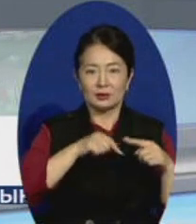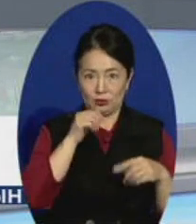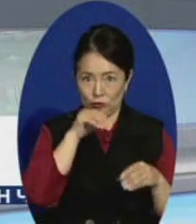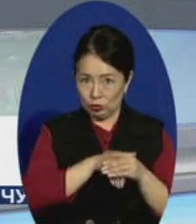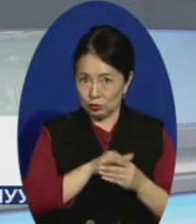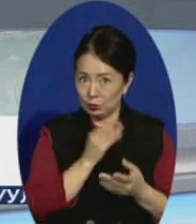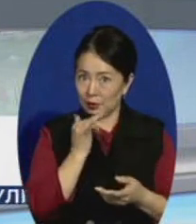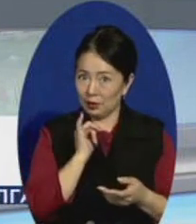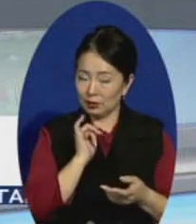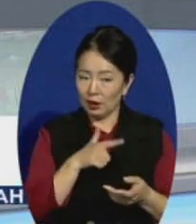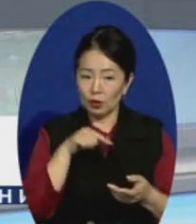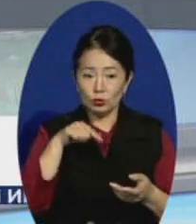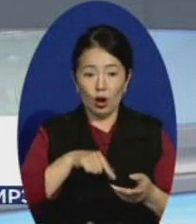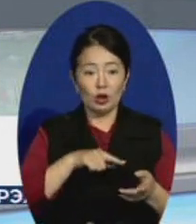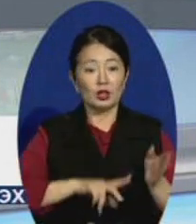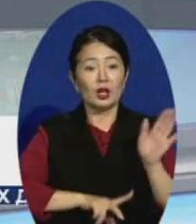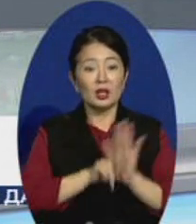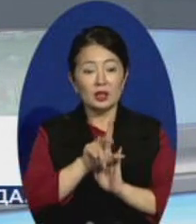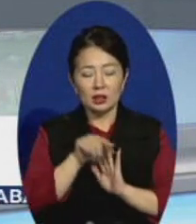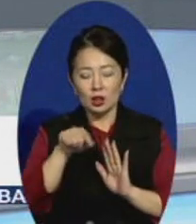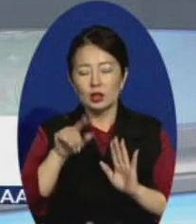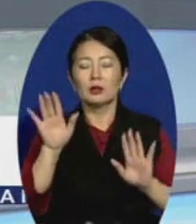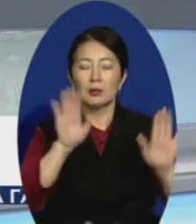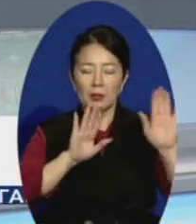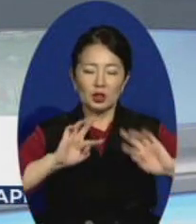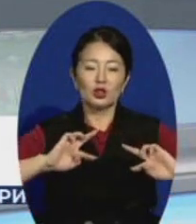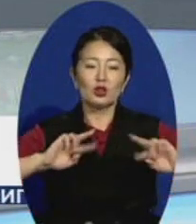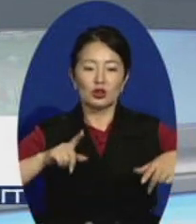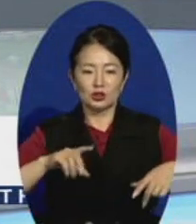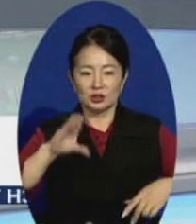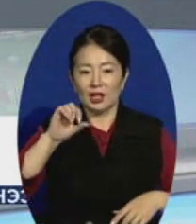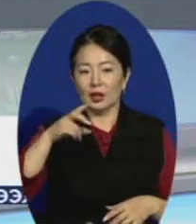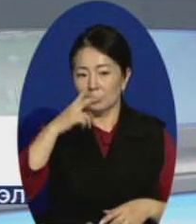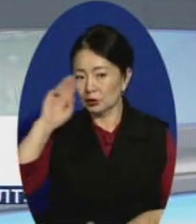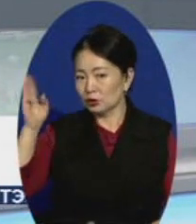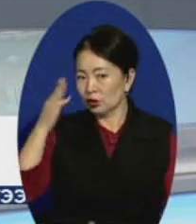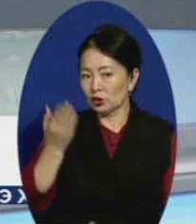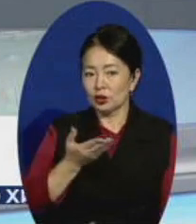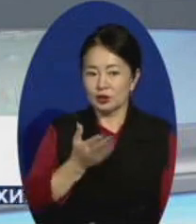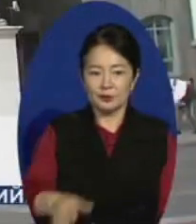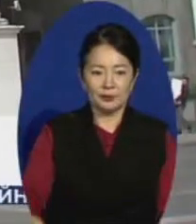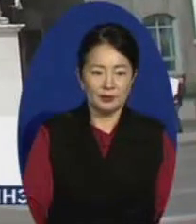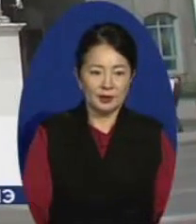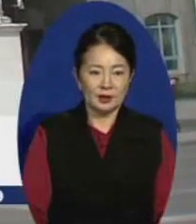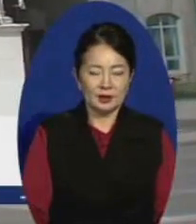зах зээл эзэлж байна. Харин өнөөдрөөс энэ байдал өөрчлөгднө гэж салбарынхан тодорхойллоо.